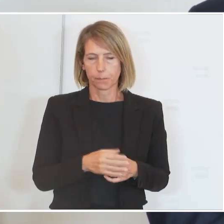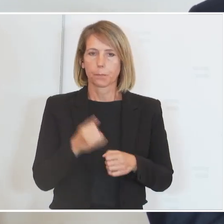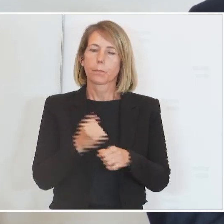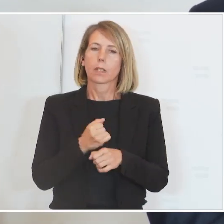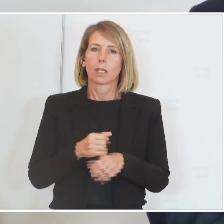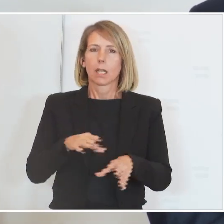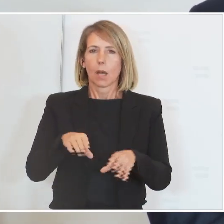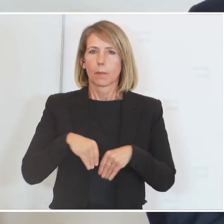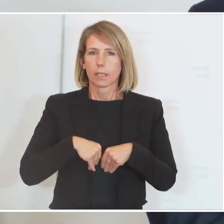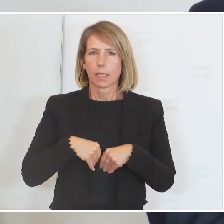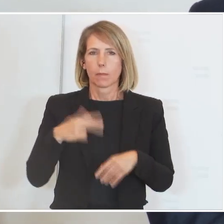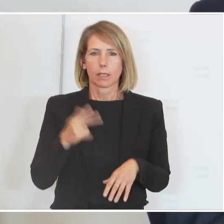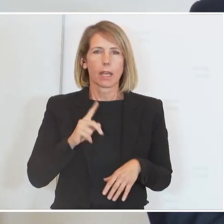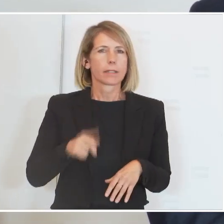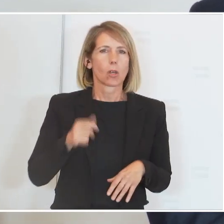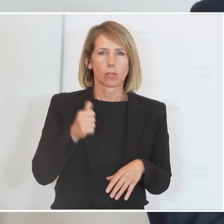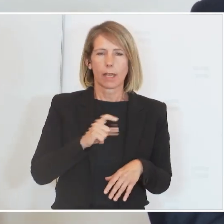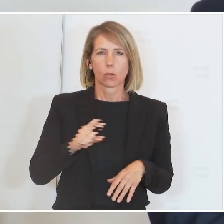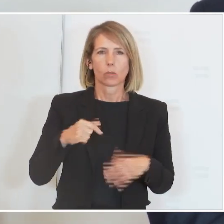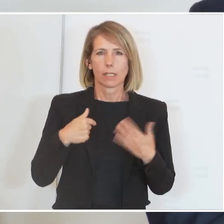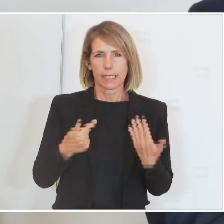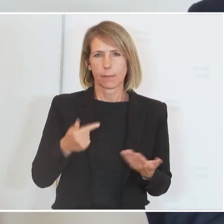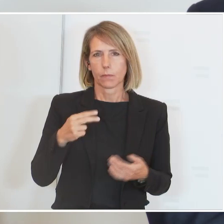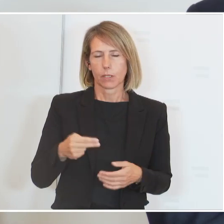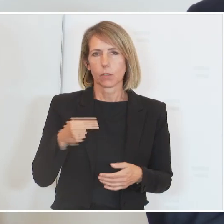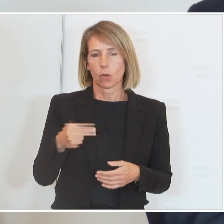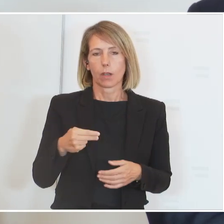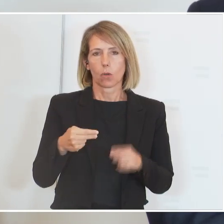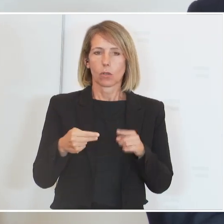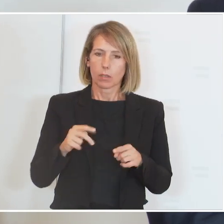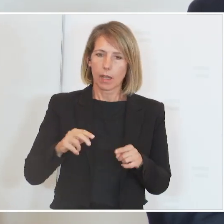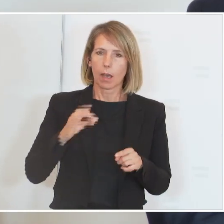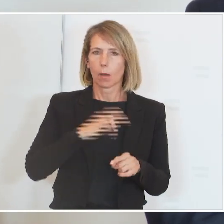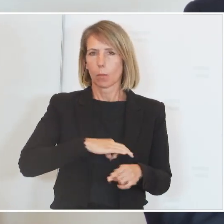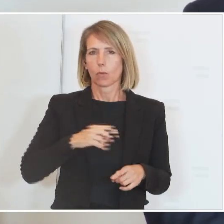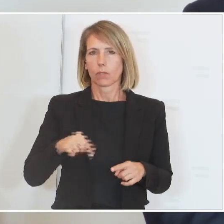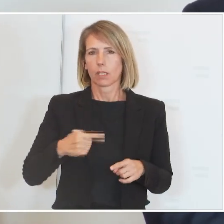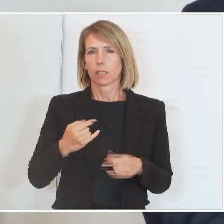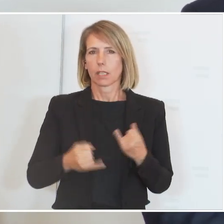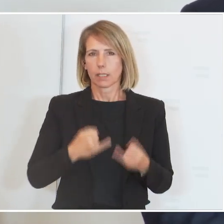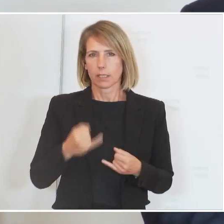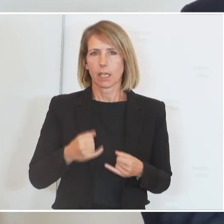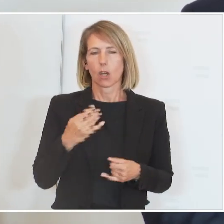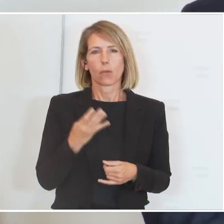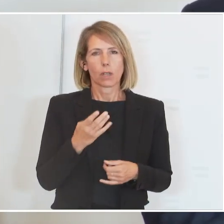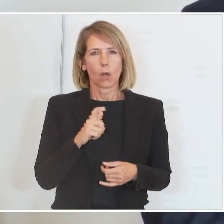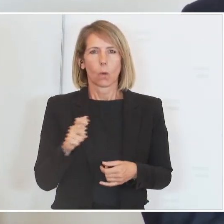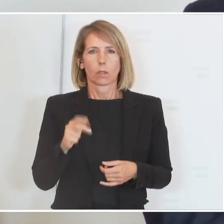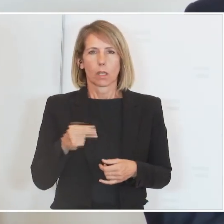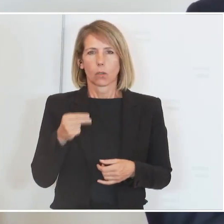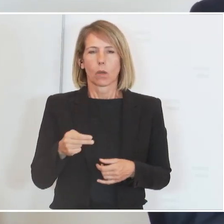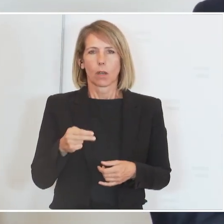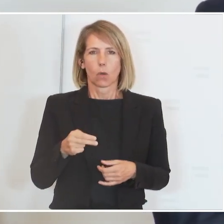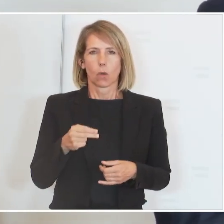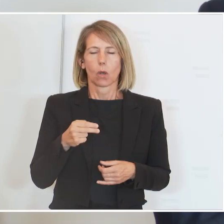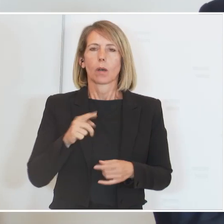einem Einkommen von 3.170 Euro brutto profitiert im nächsten Jahr mit knapp 400 Euro für das Jahr